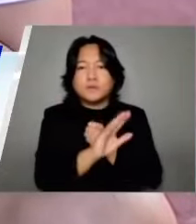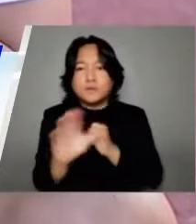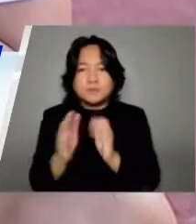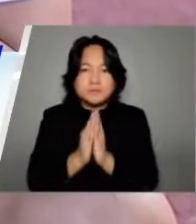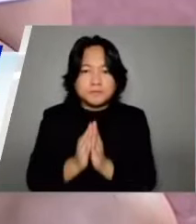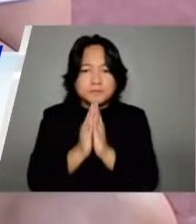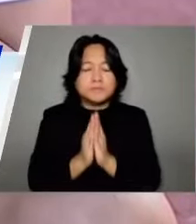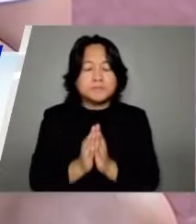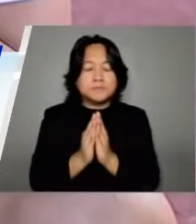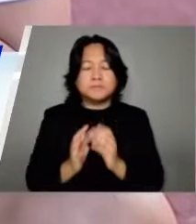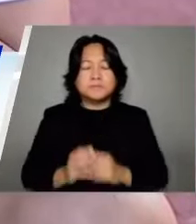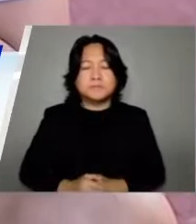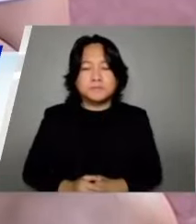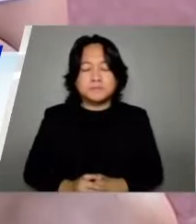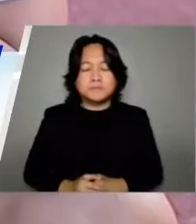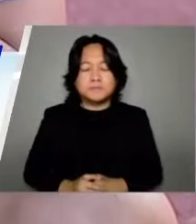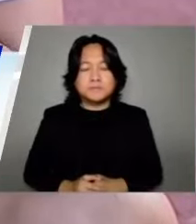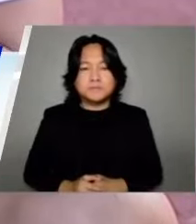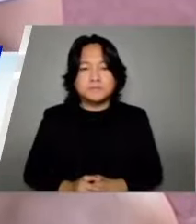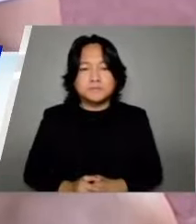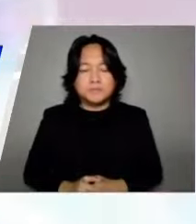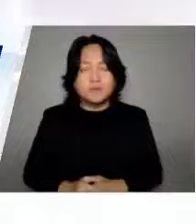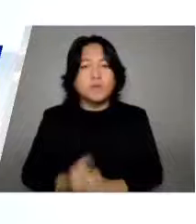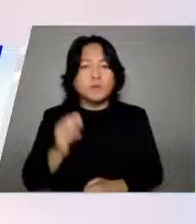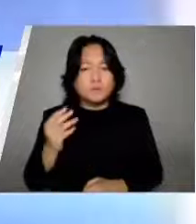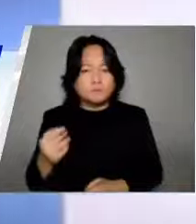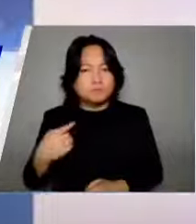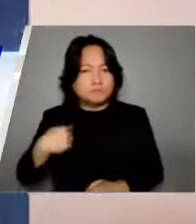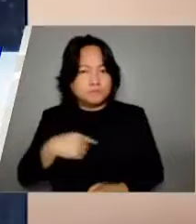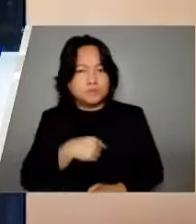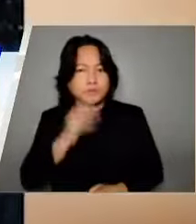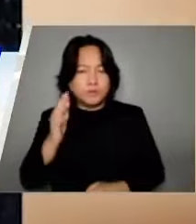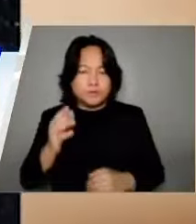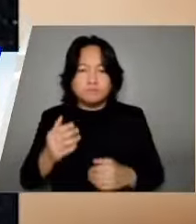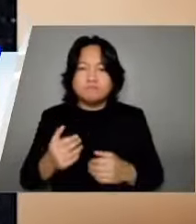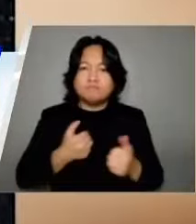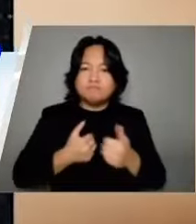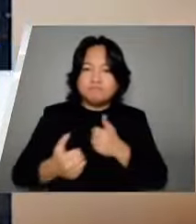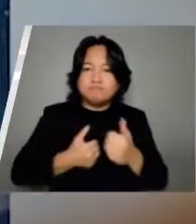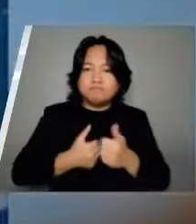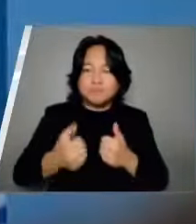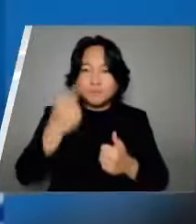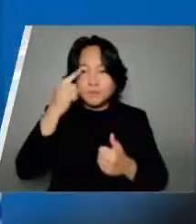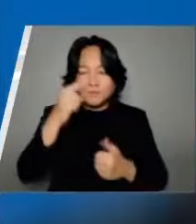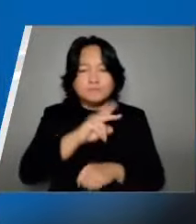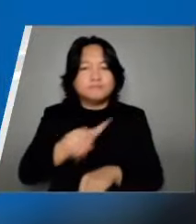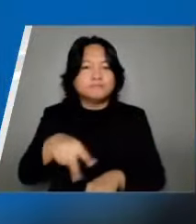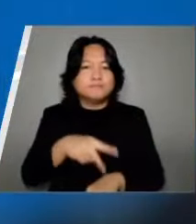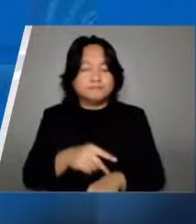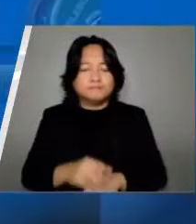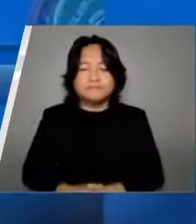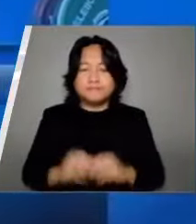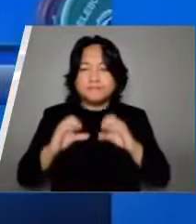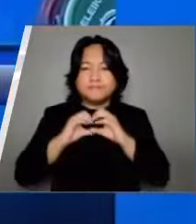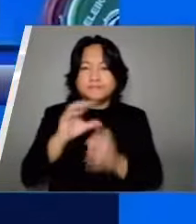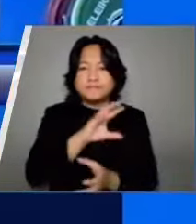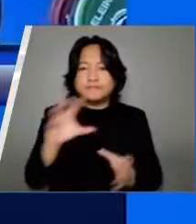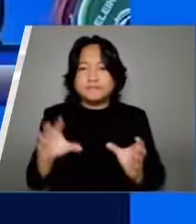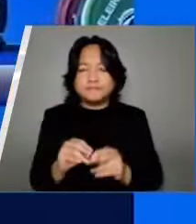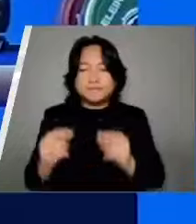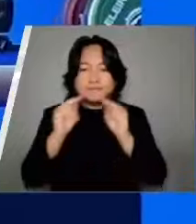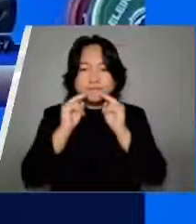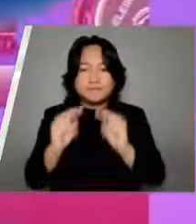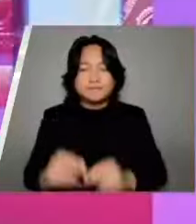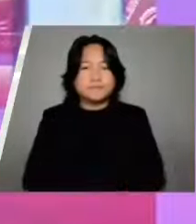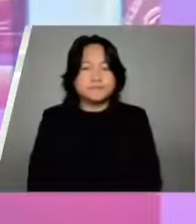saka lalaban kami para sa bayan po. Para sa GMA Integrated News, JP Soriano